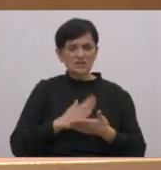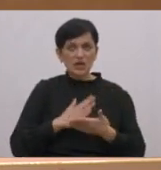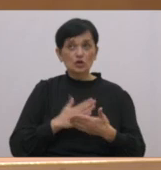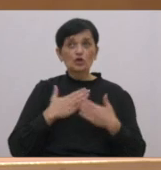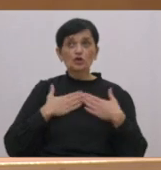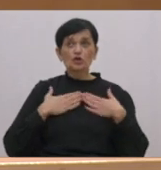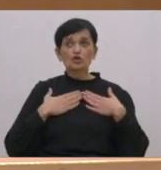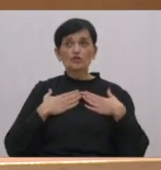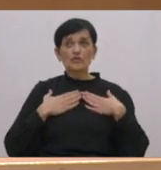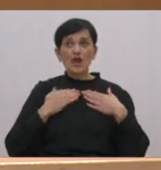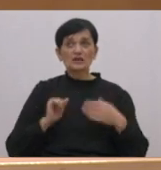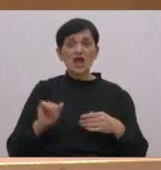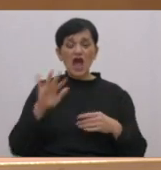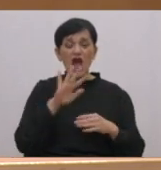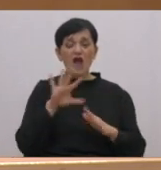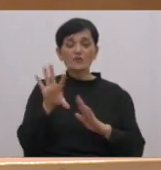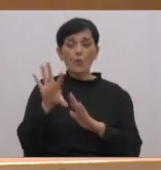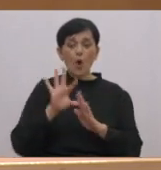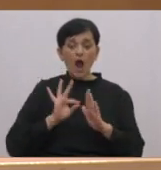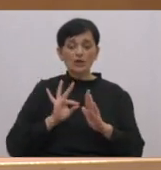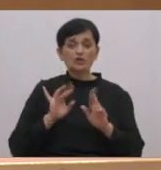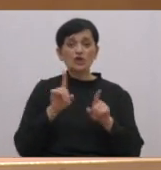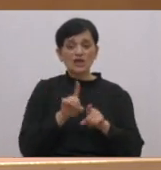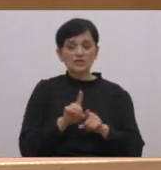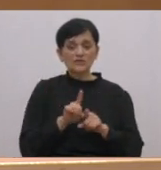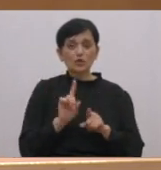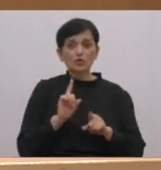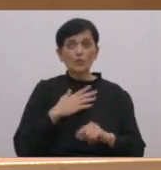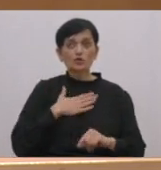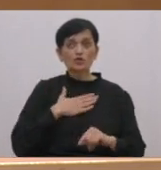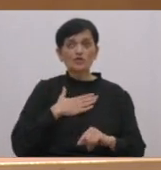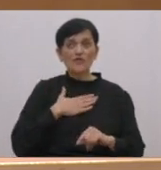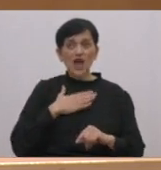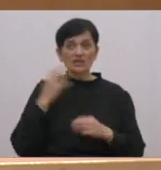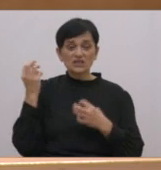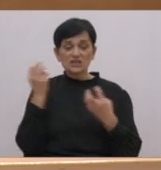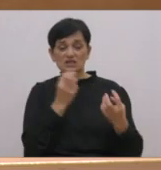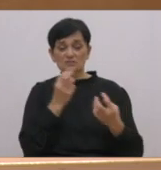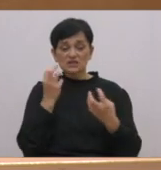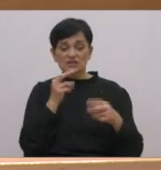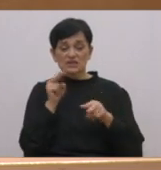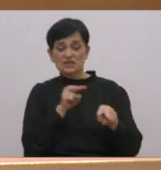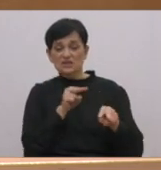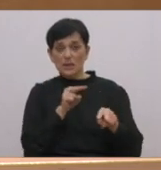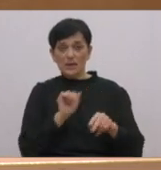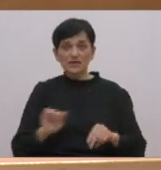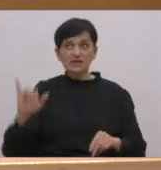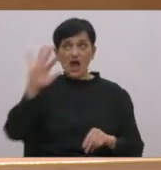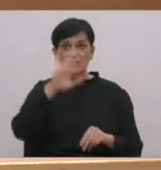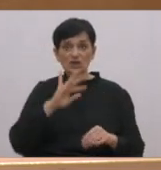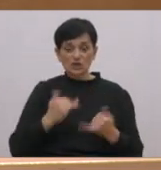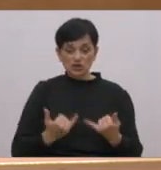ჩვენი ევროპული არჩევანის და აგრეთვე იმის, რომ ჩვენსკენ იმზირება დასავლეთი. მაგრამ დღეს